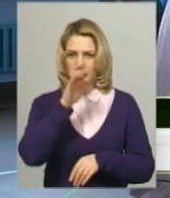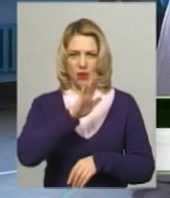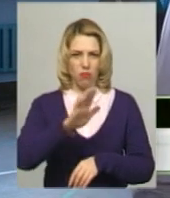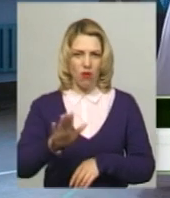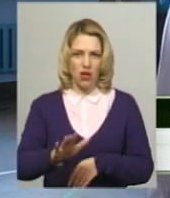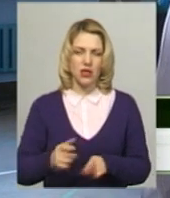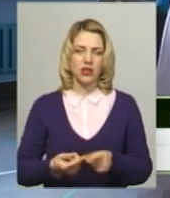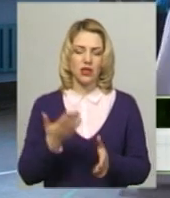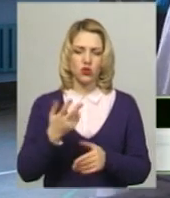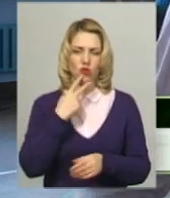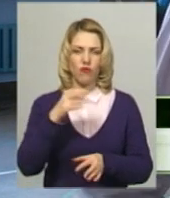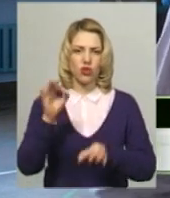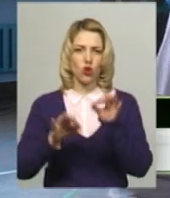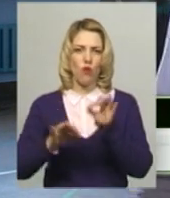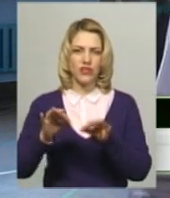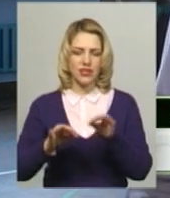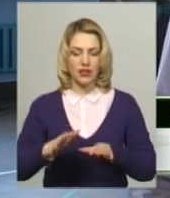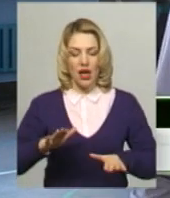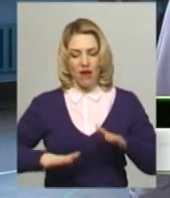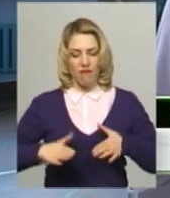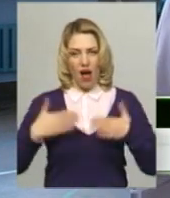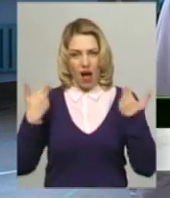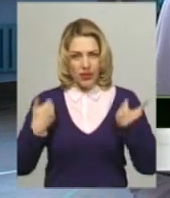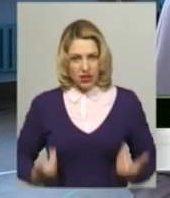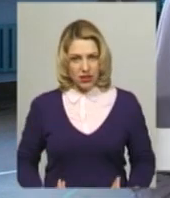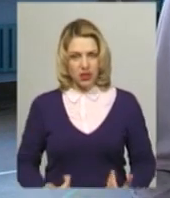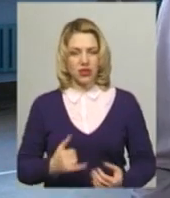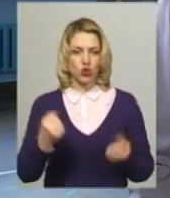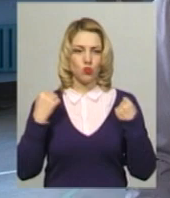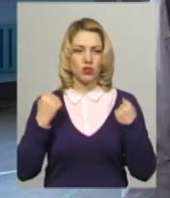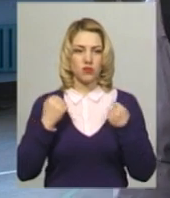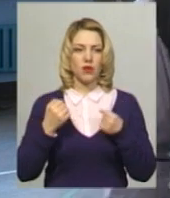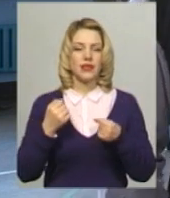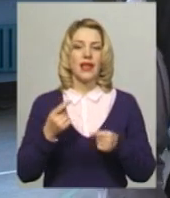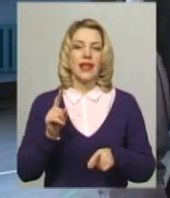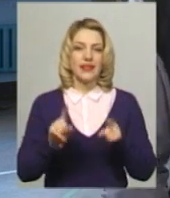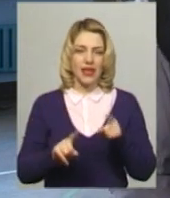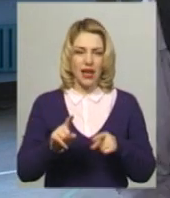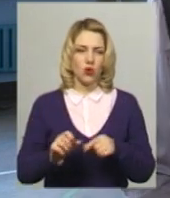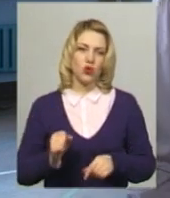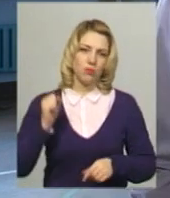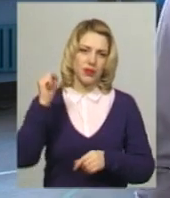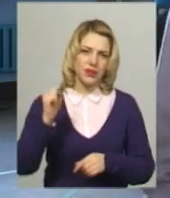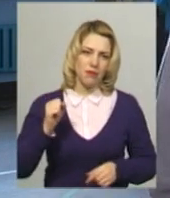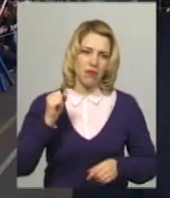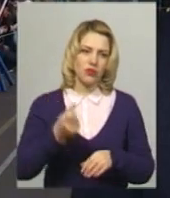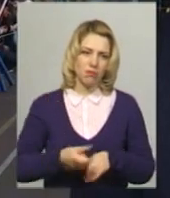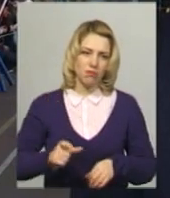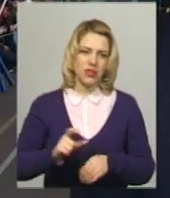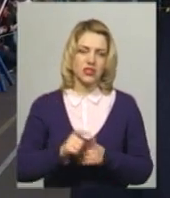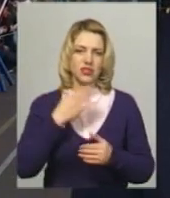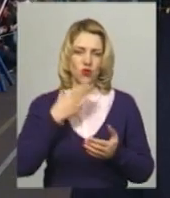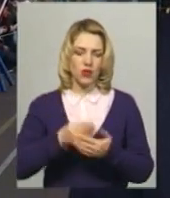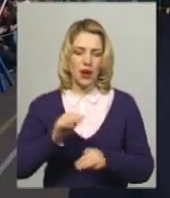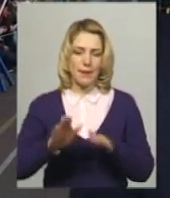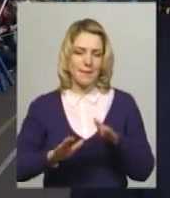в коефіцієнтах відносно ваги тіла людини, то спортсмени деколи піднімають більше 50 своїх мас тіла. Головний